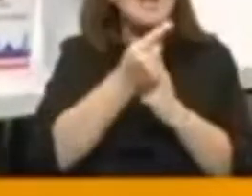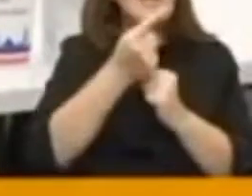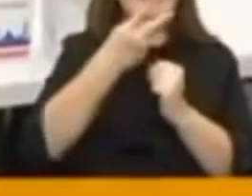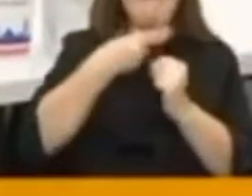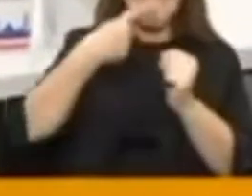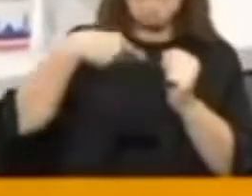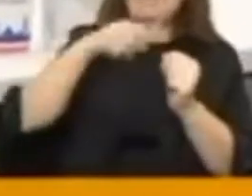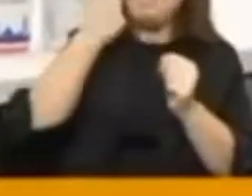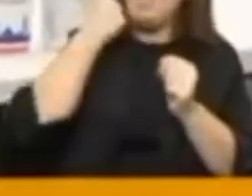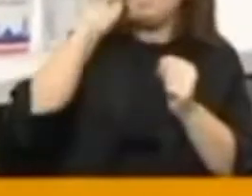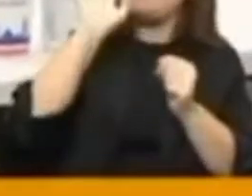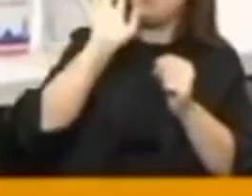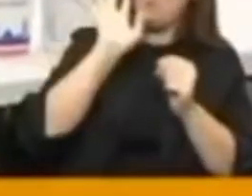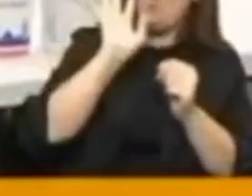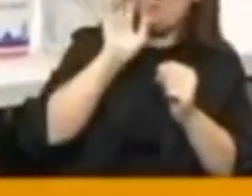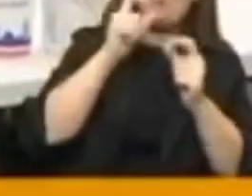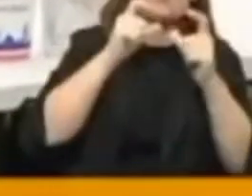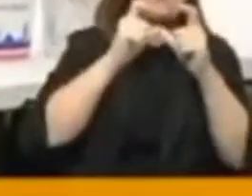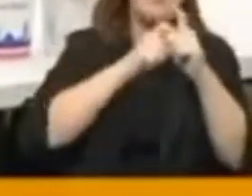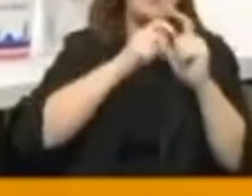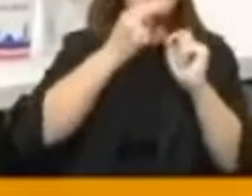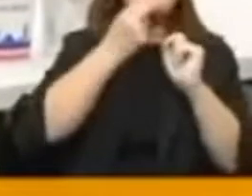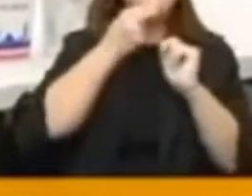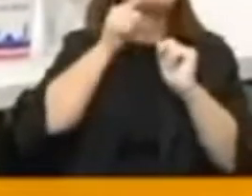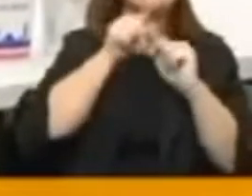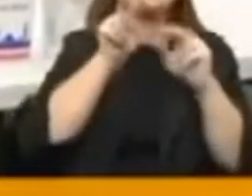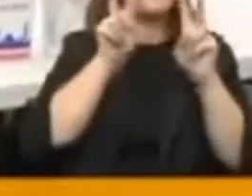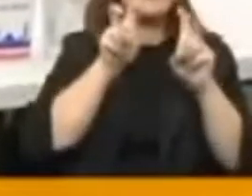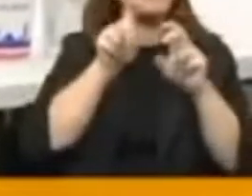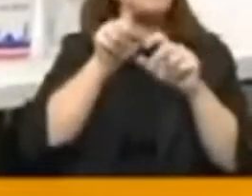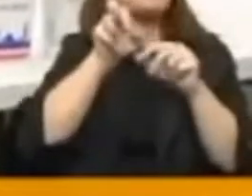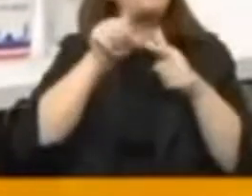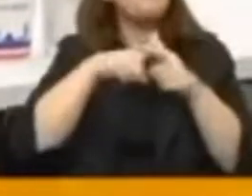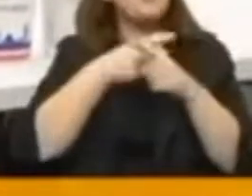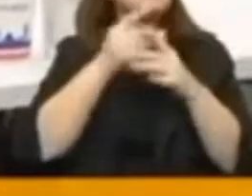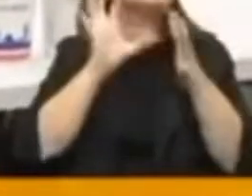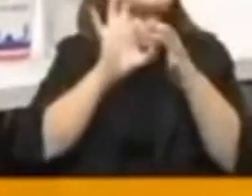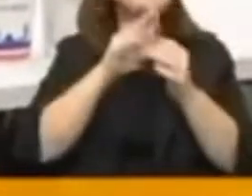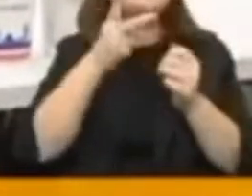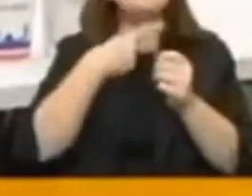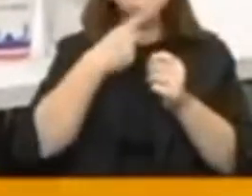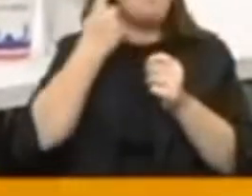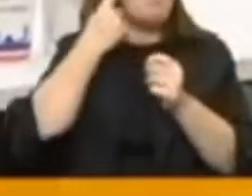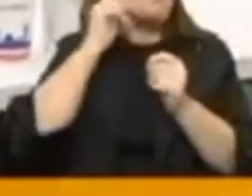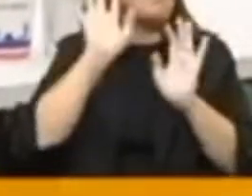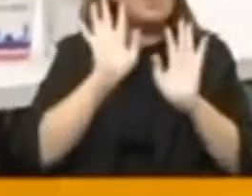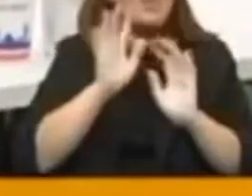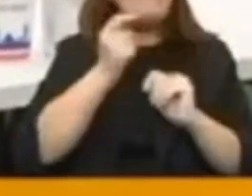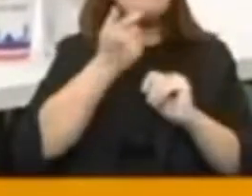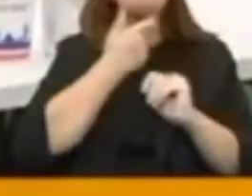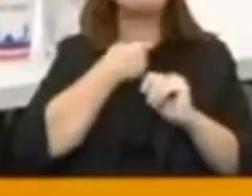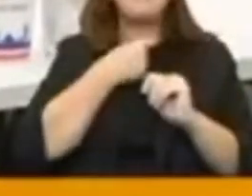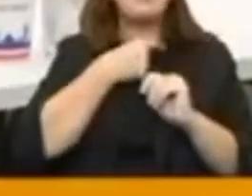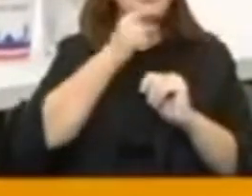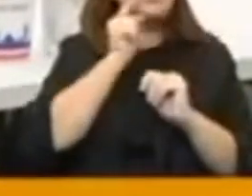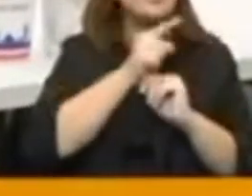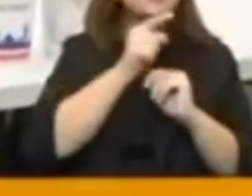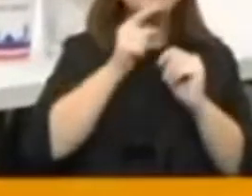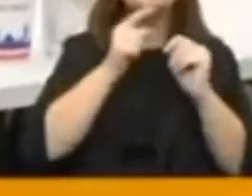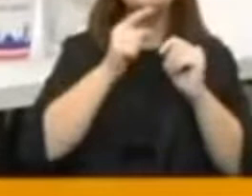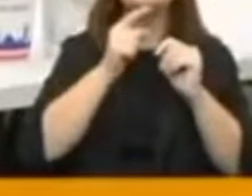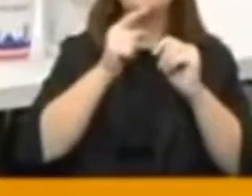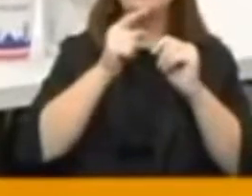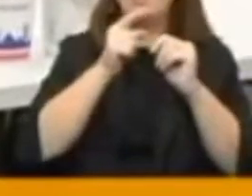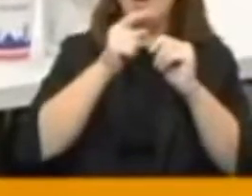bizim haberimiz yok Gülay Hanım, bu konuyla ilgili, bu projeyle ilgili bizim haberimiz yok. Beykoz Çayırı